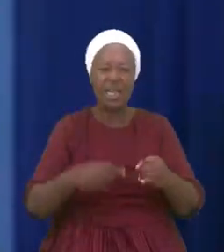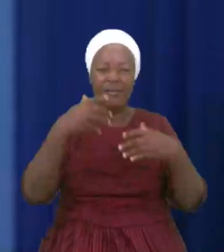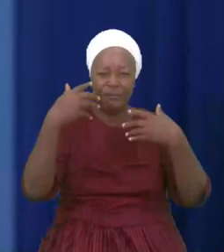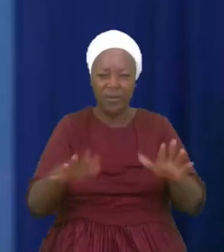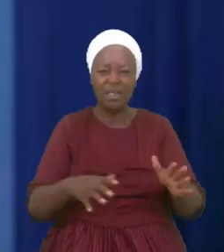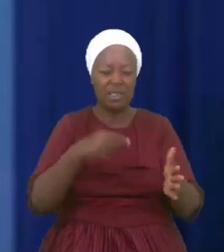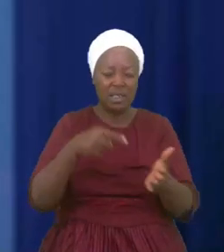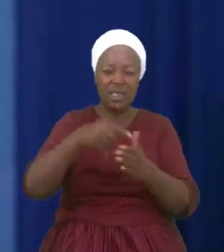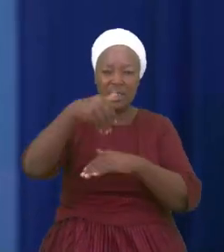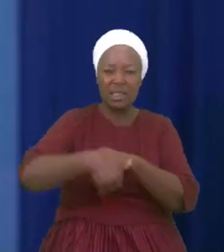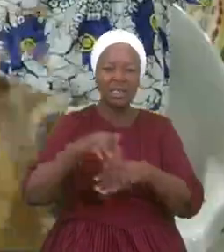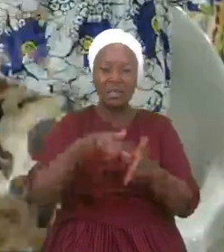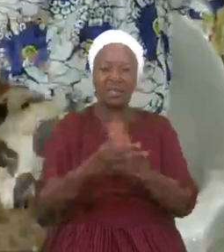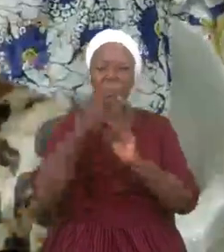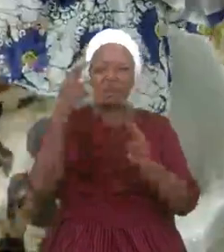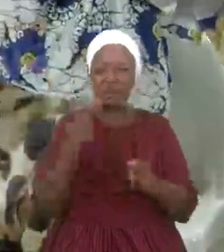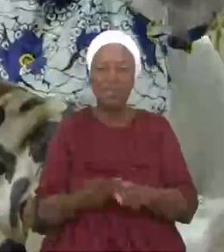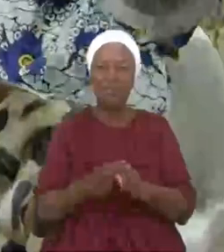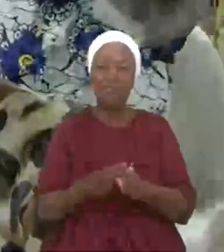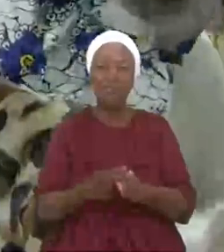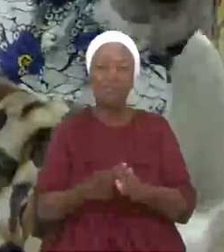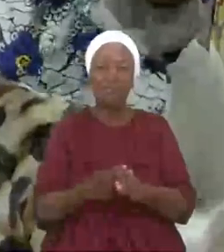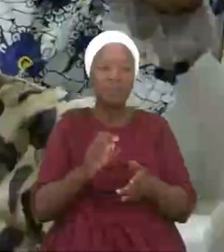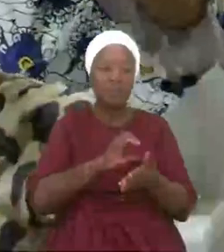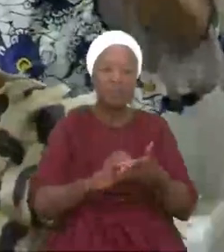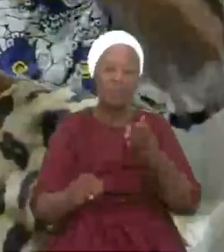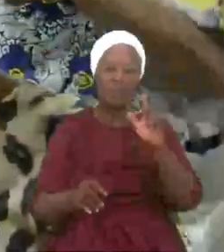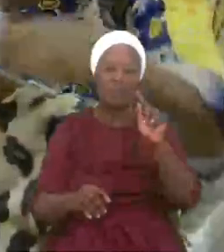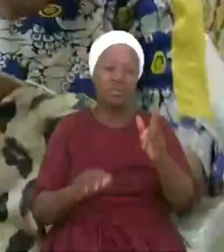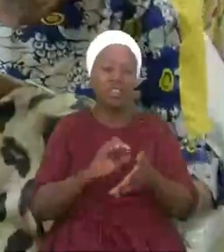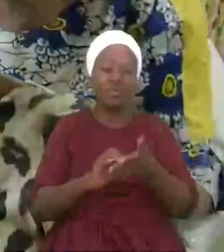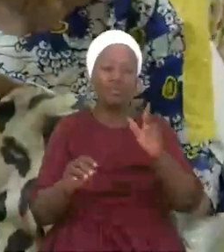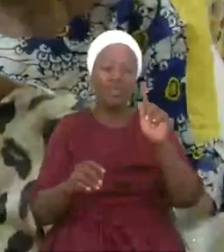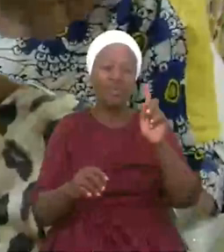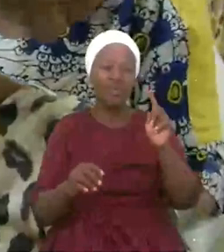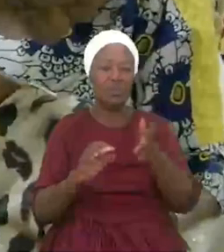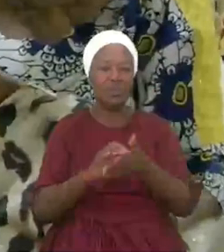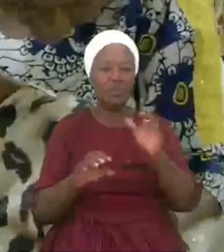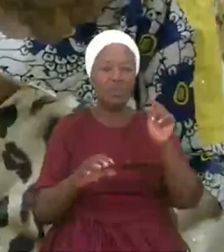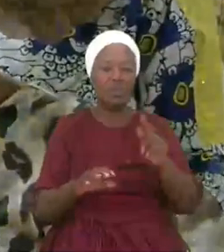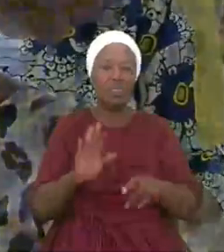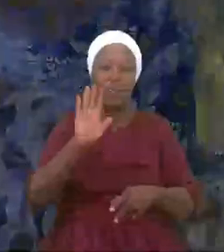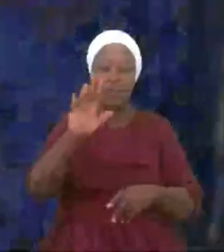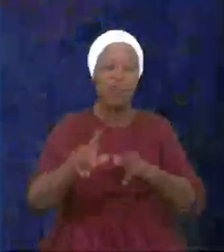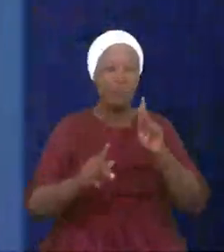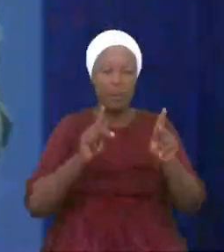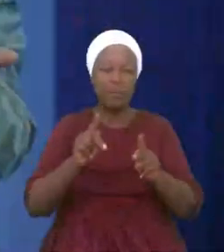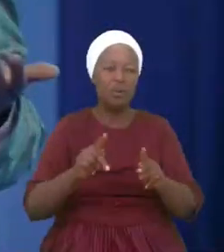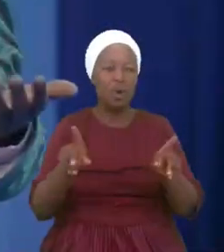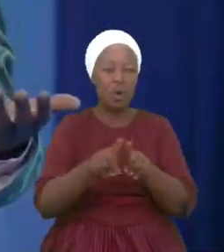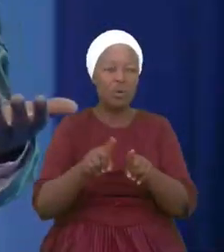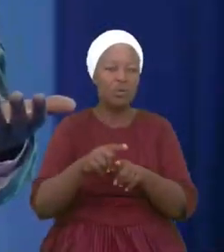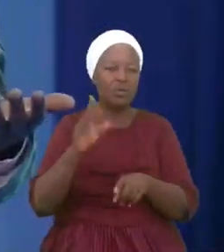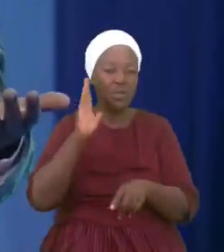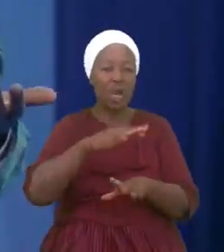les souffrances tout le mal prendront fin dans votre région au nom de Jésus-Christ le verset